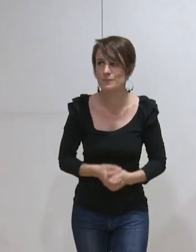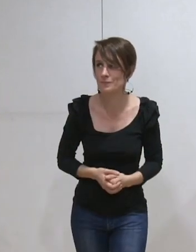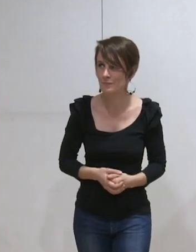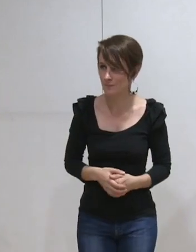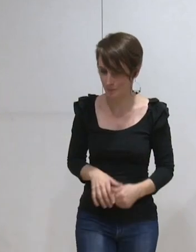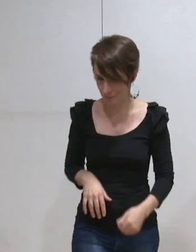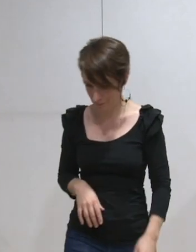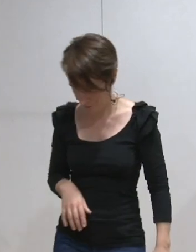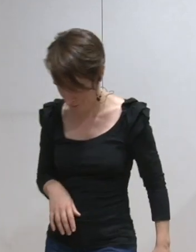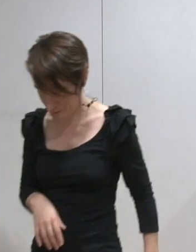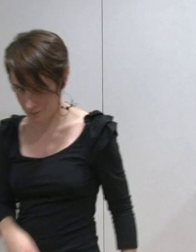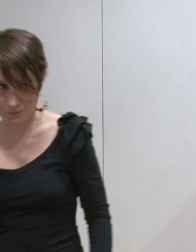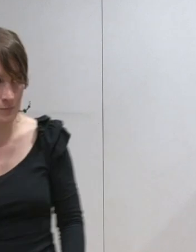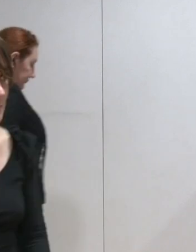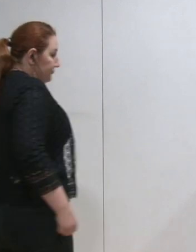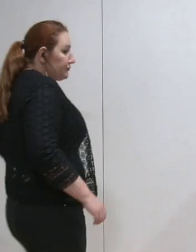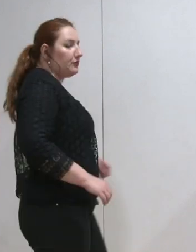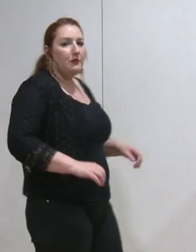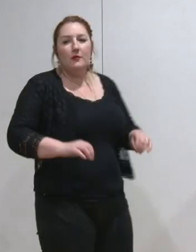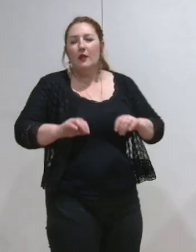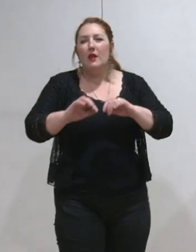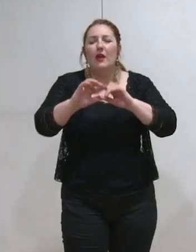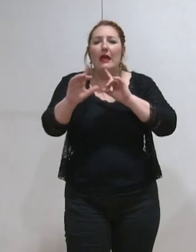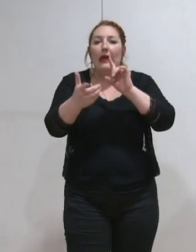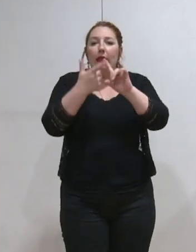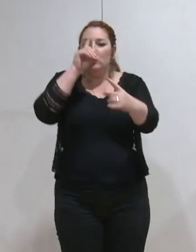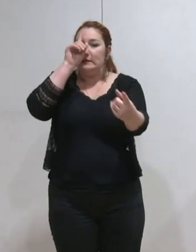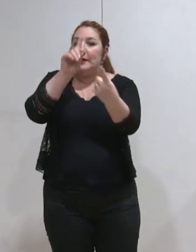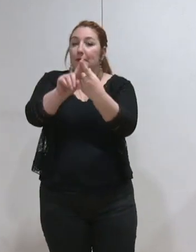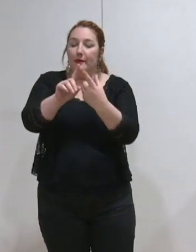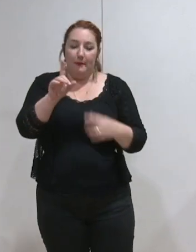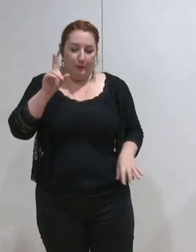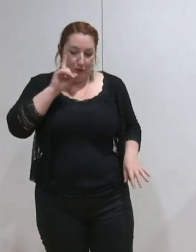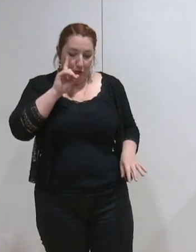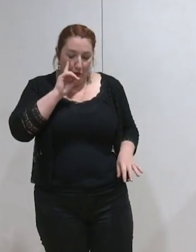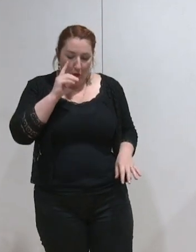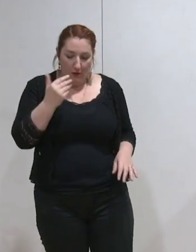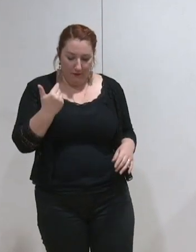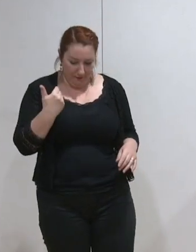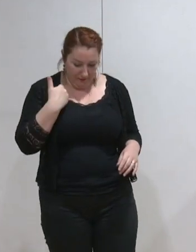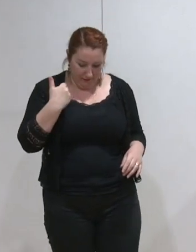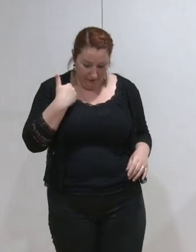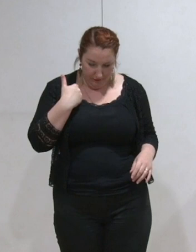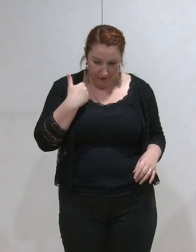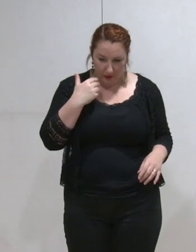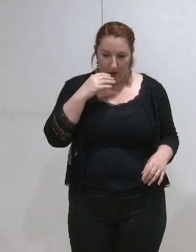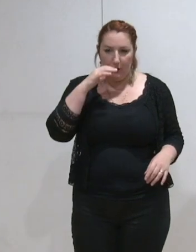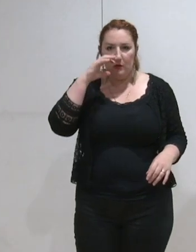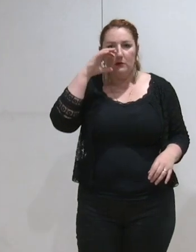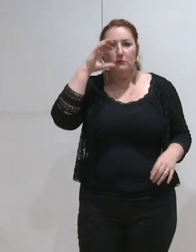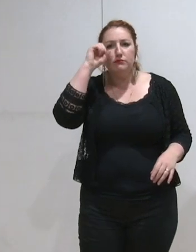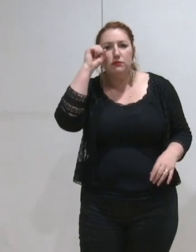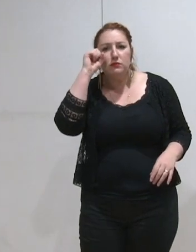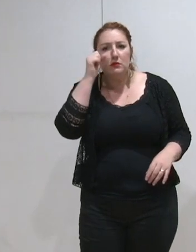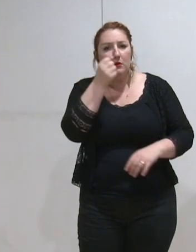deuxème point euh puisque donc nous apprenons que euh vous avez